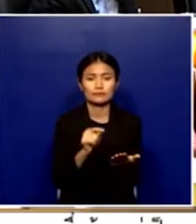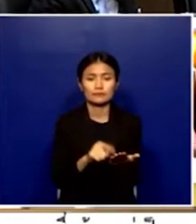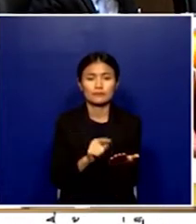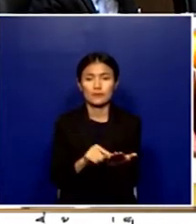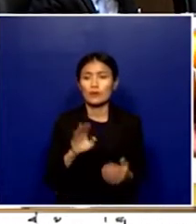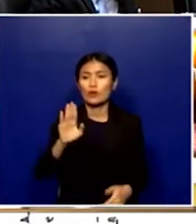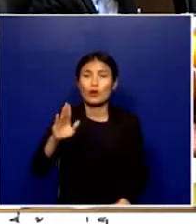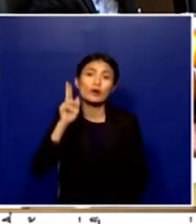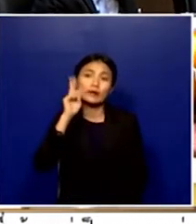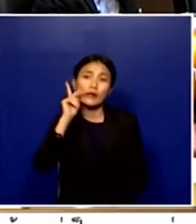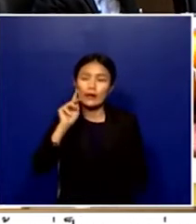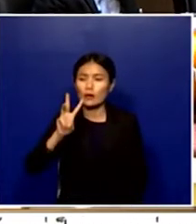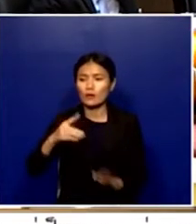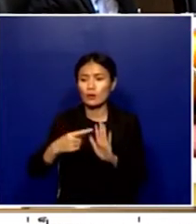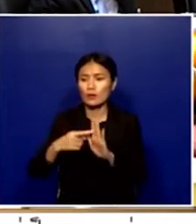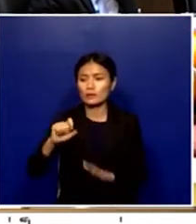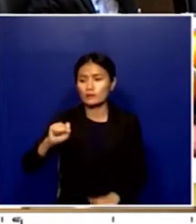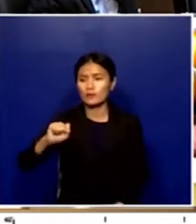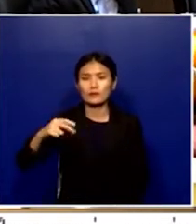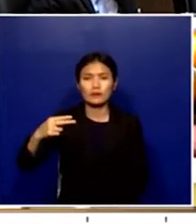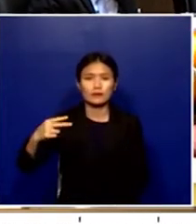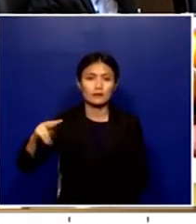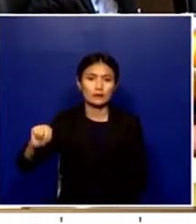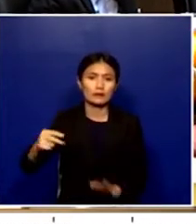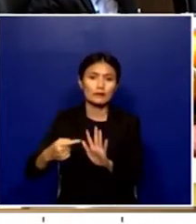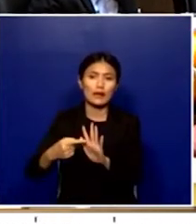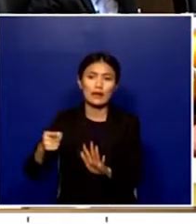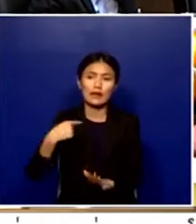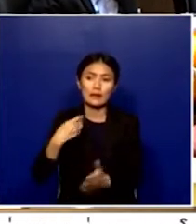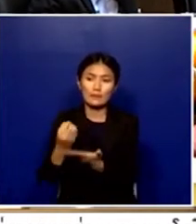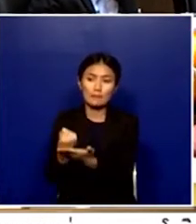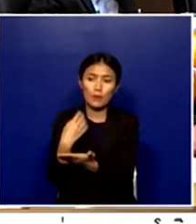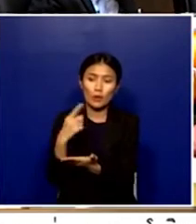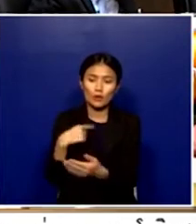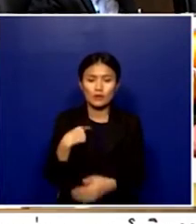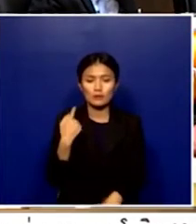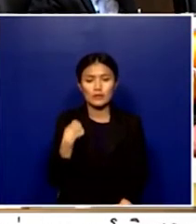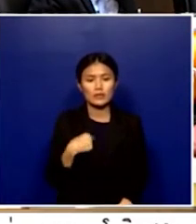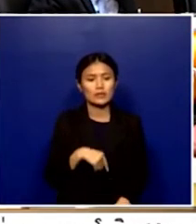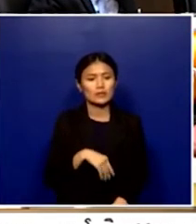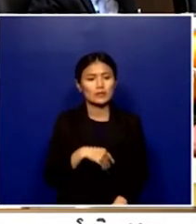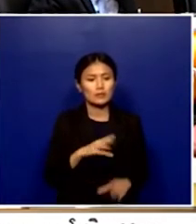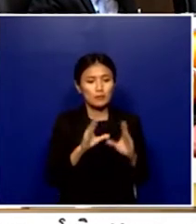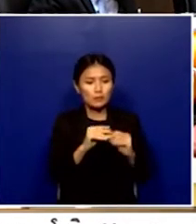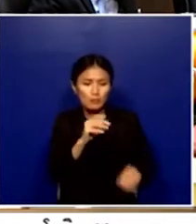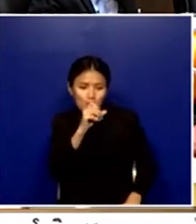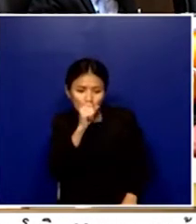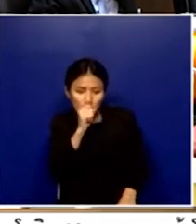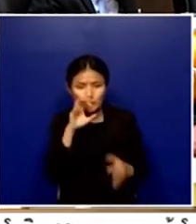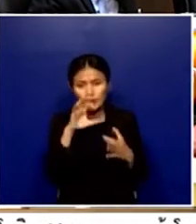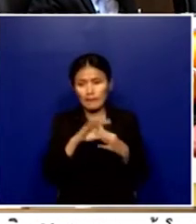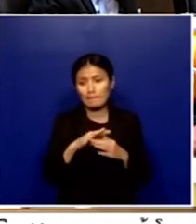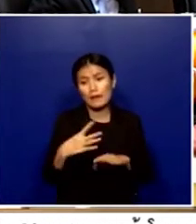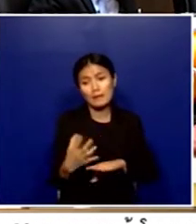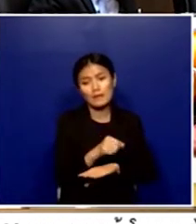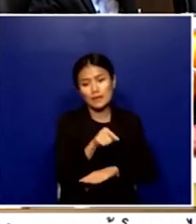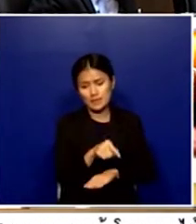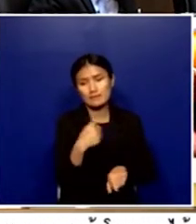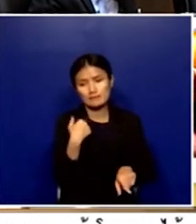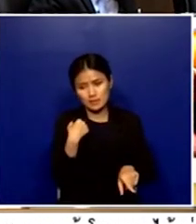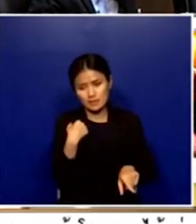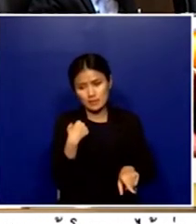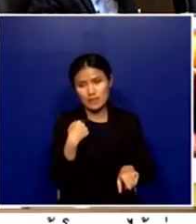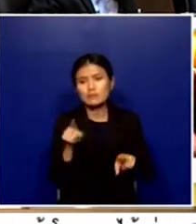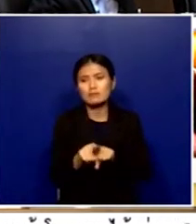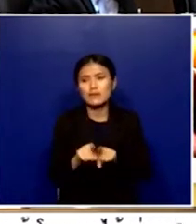มีการปะชุมรับในเรื่การเมืองก็คือสอดคร้องจากข่าวหรอวามีการเตรียมทำรฐ